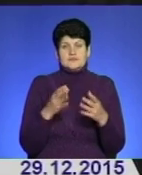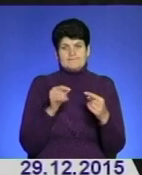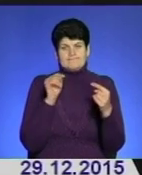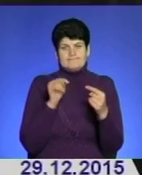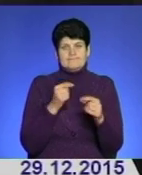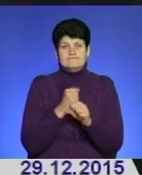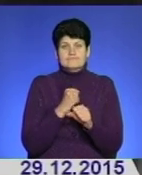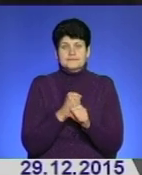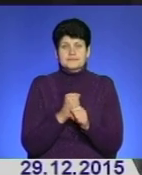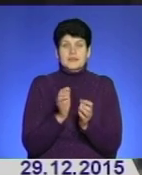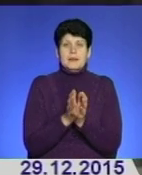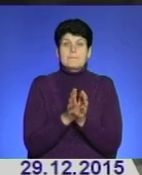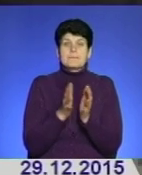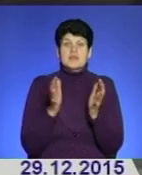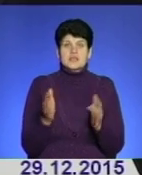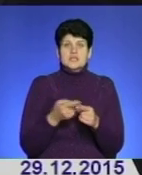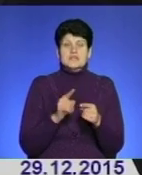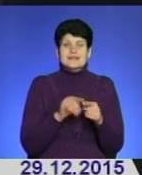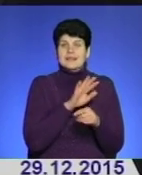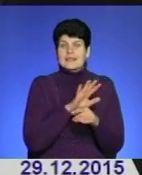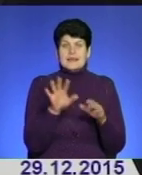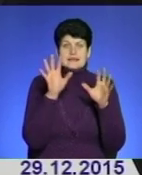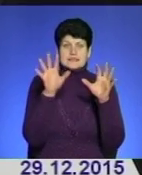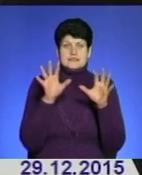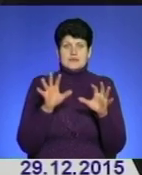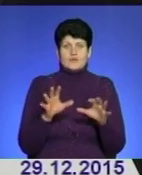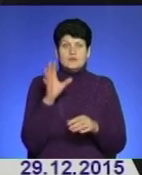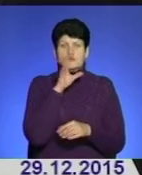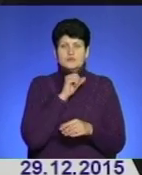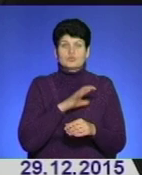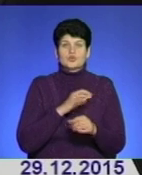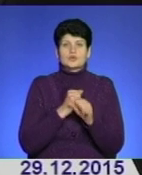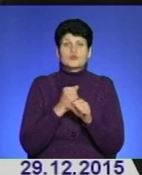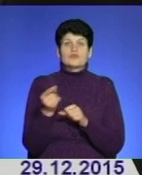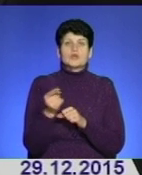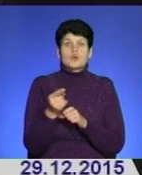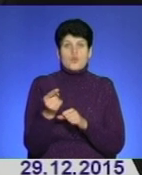протиправного. Більшість з цих незаконних заволодінь були вчинені в місті Тернополі.